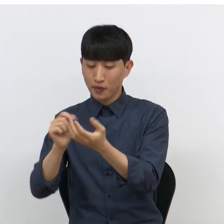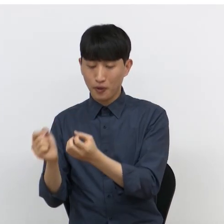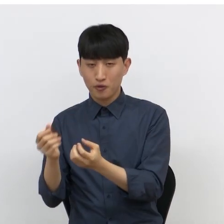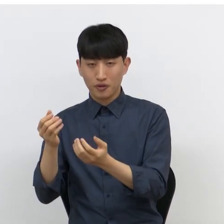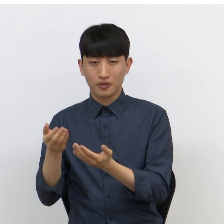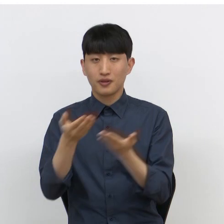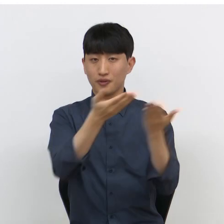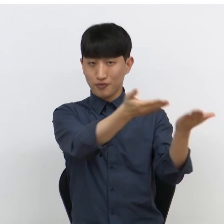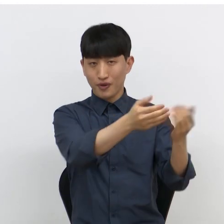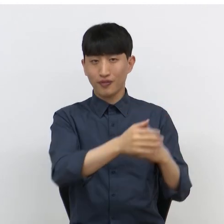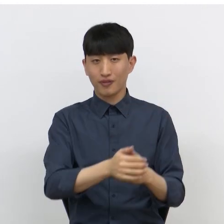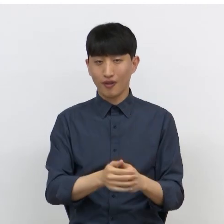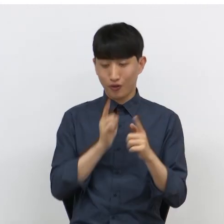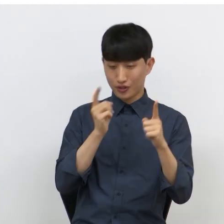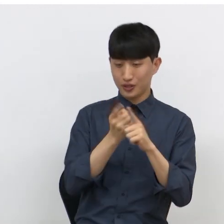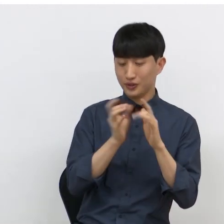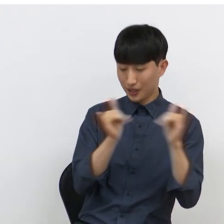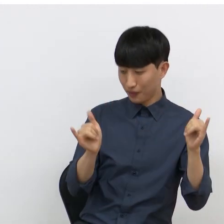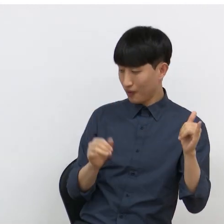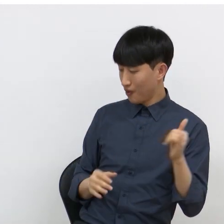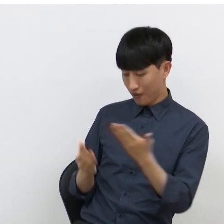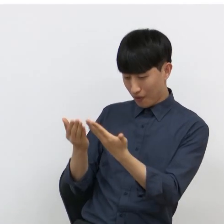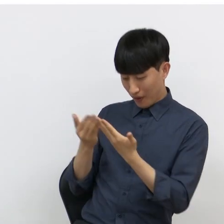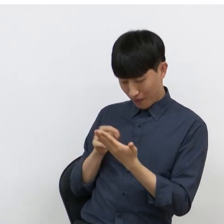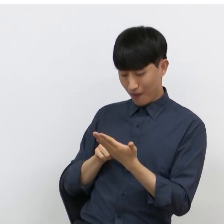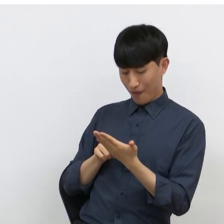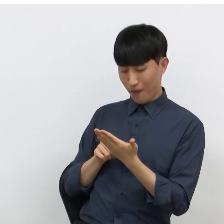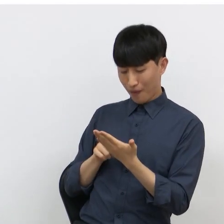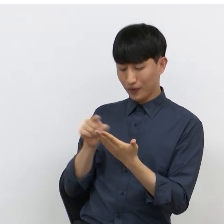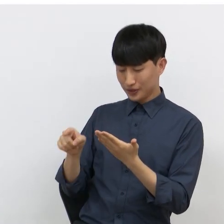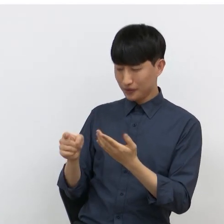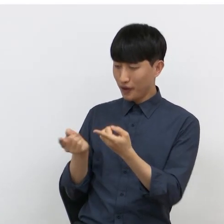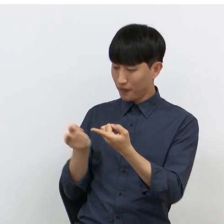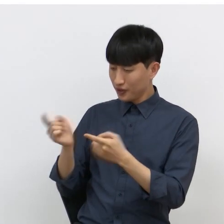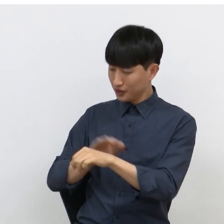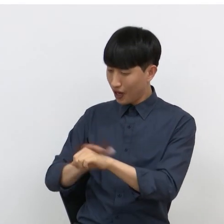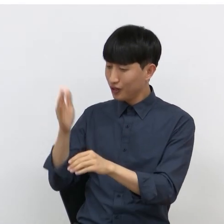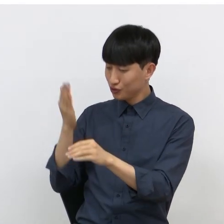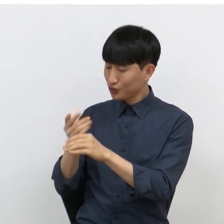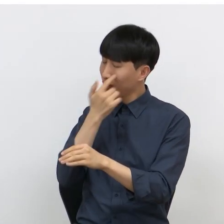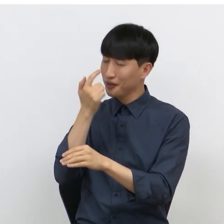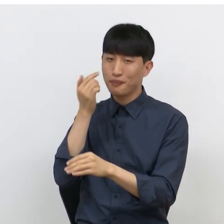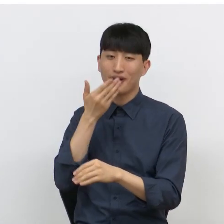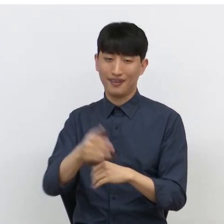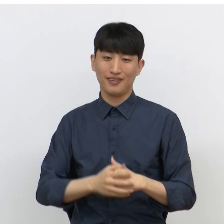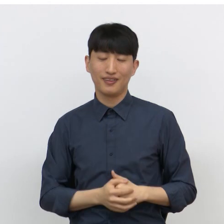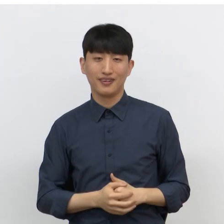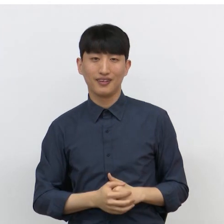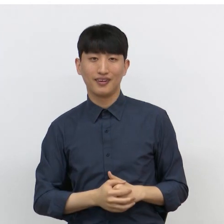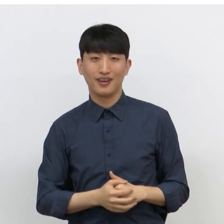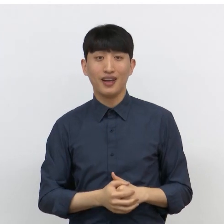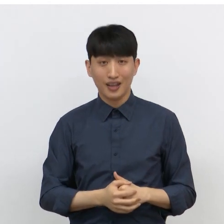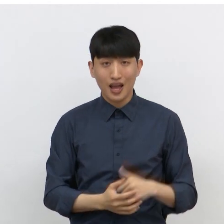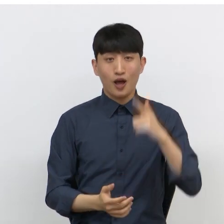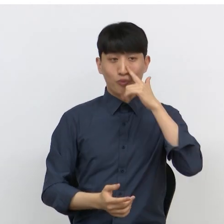언어치료사도 그 아동이 어떤 식으로 매핑이 이루어졌는지를 충분히 알 수가 있죠. 이렇게 되면서 부모와